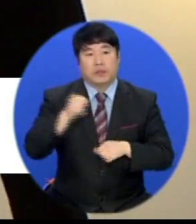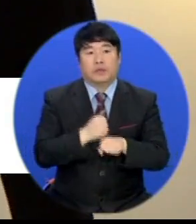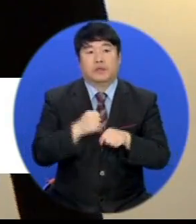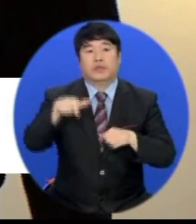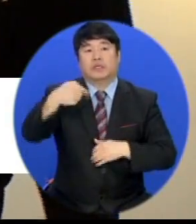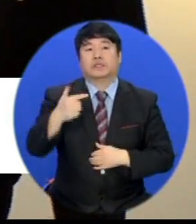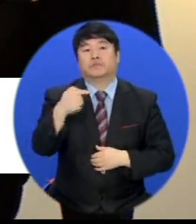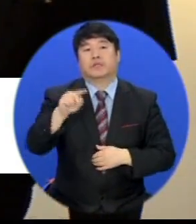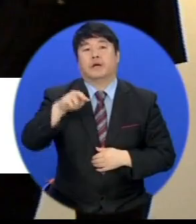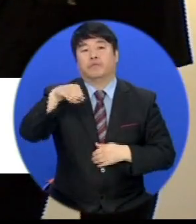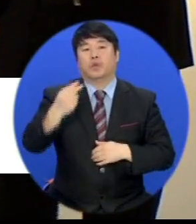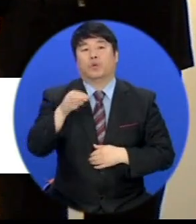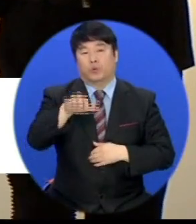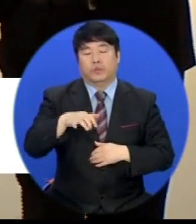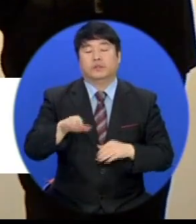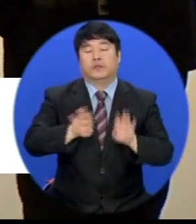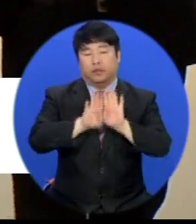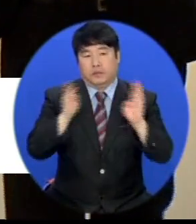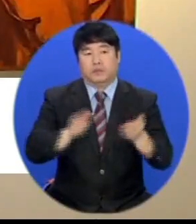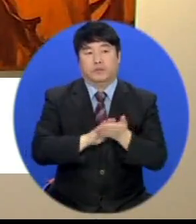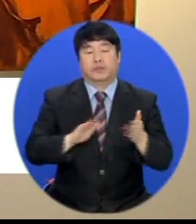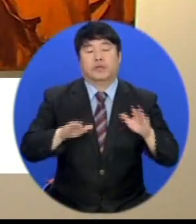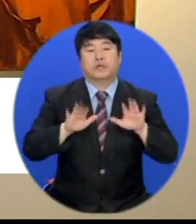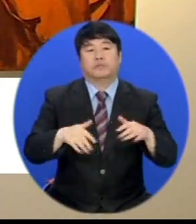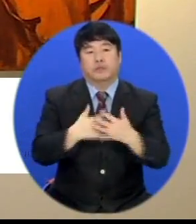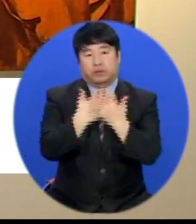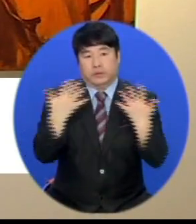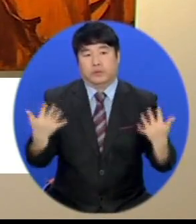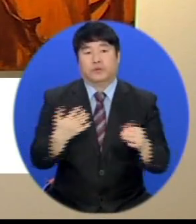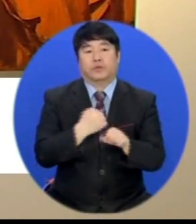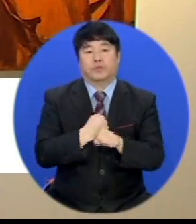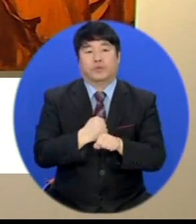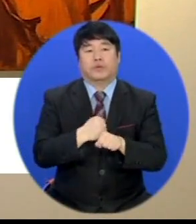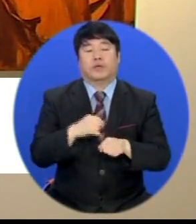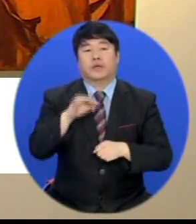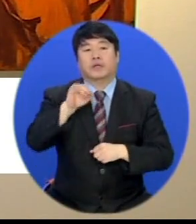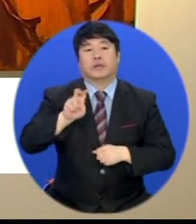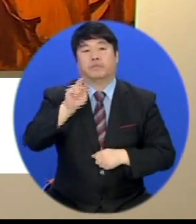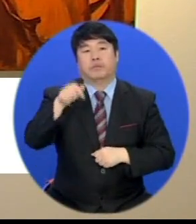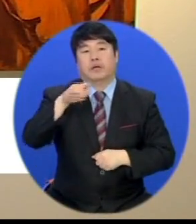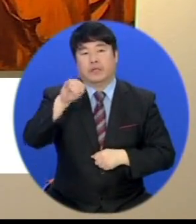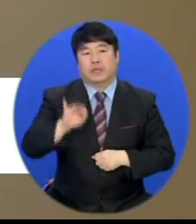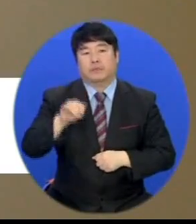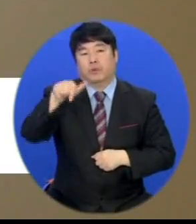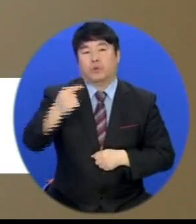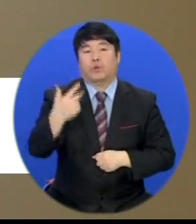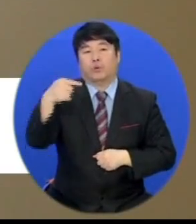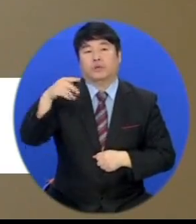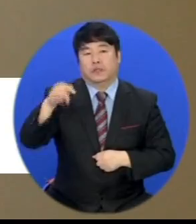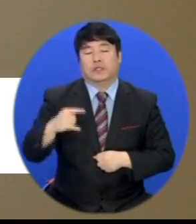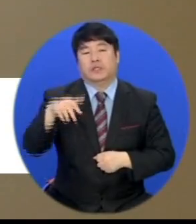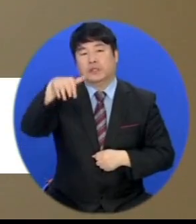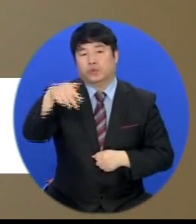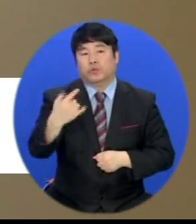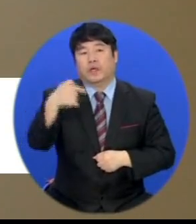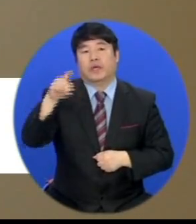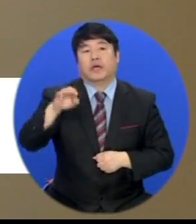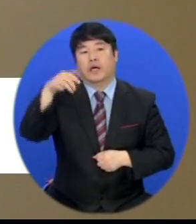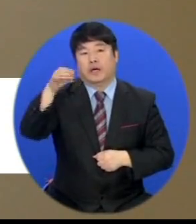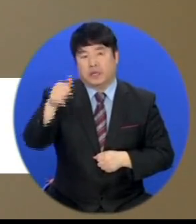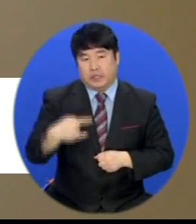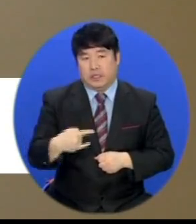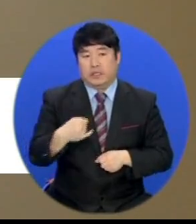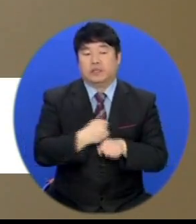금남로 분관에서 열었습니다. 이번 전시회에서는 임마김과 고정희, 최강희 작가 등